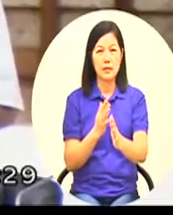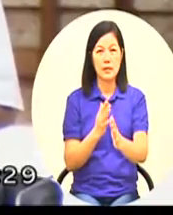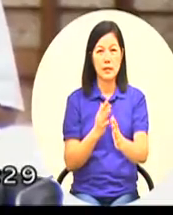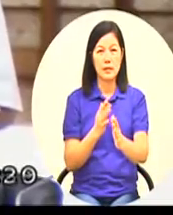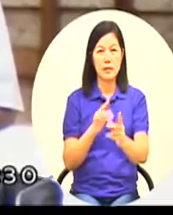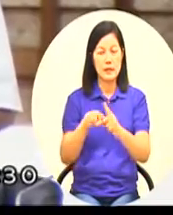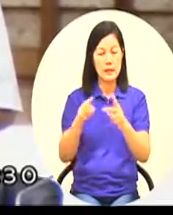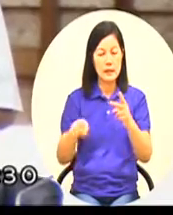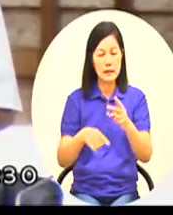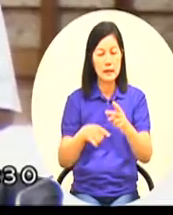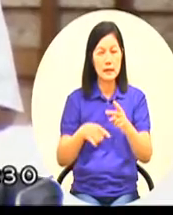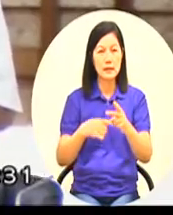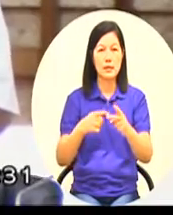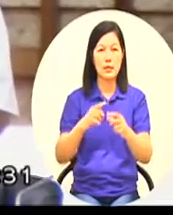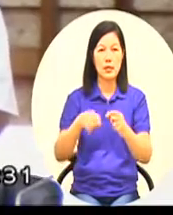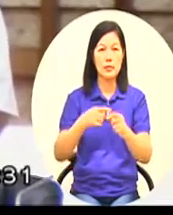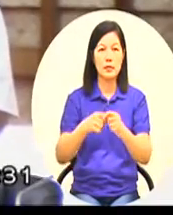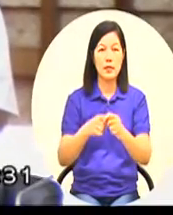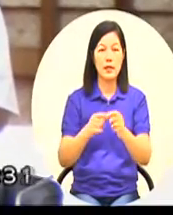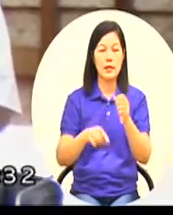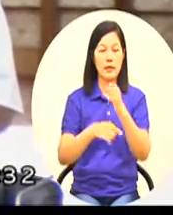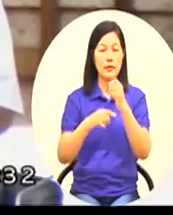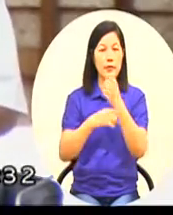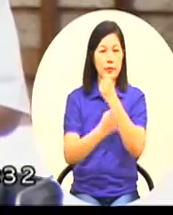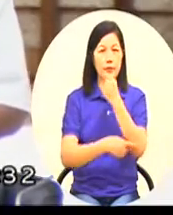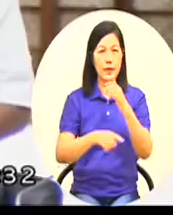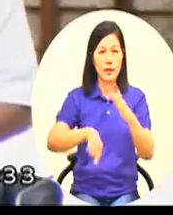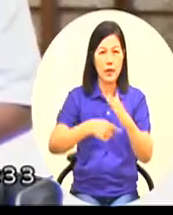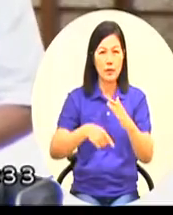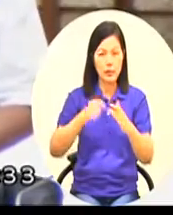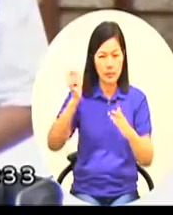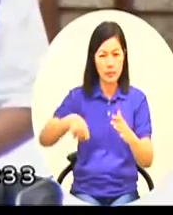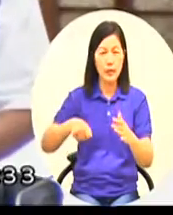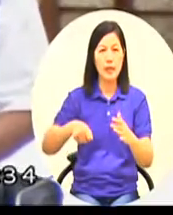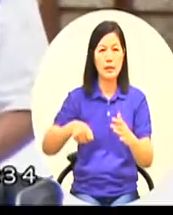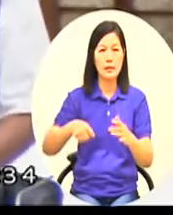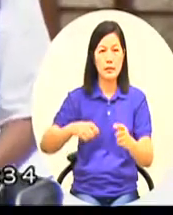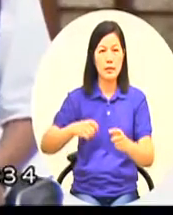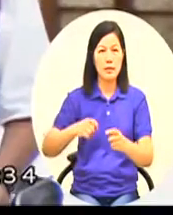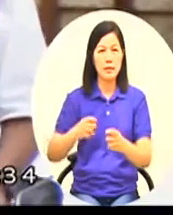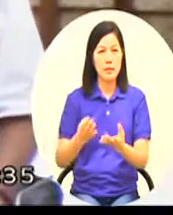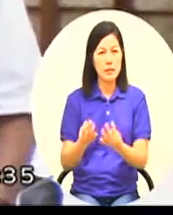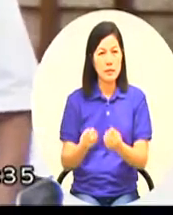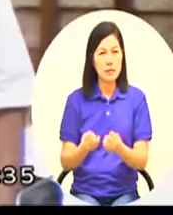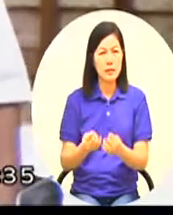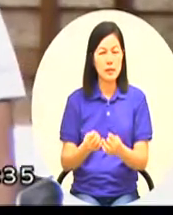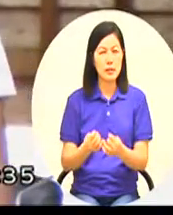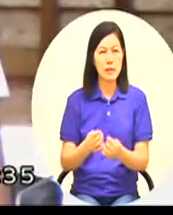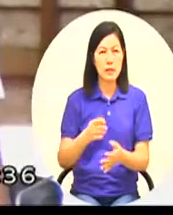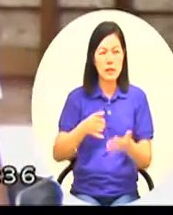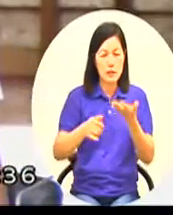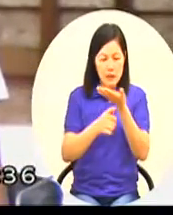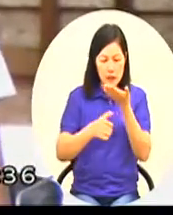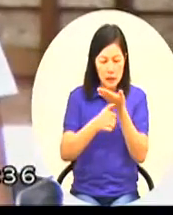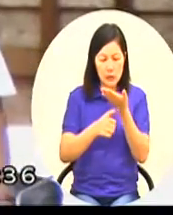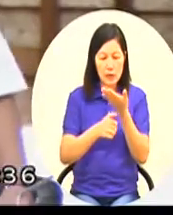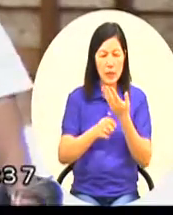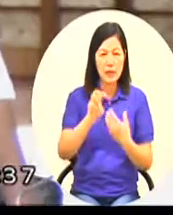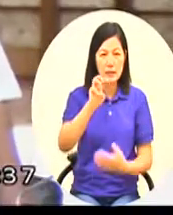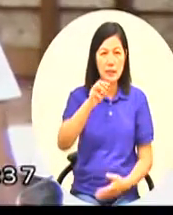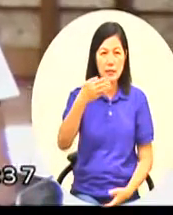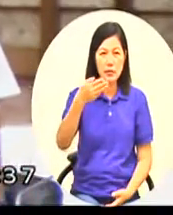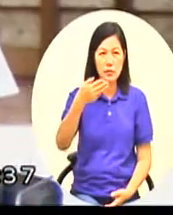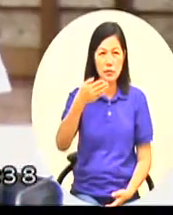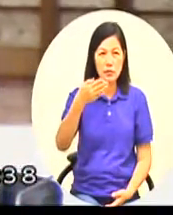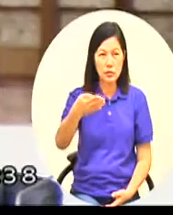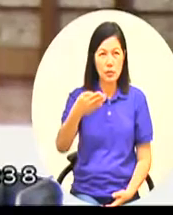少年法院所判例的这个判例，那我们来讲，在吸毒的差不多39元了，在39元，它会呈